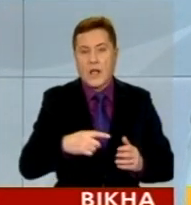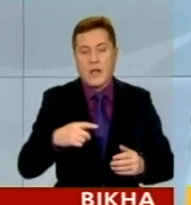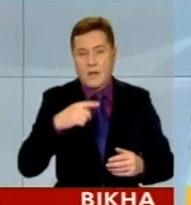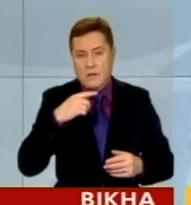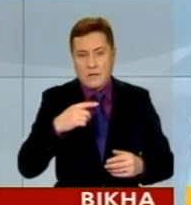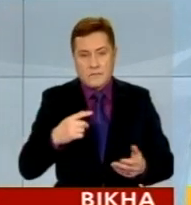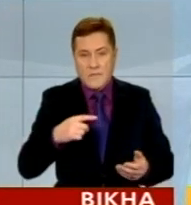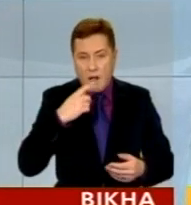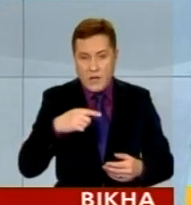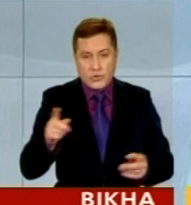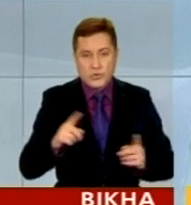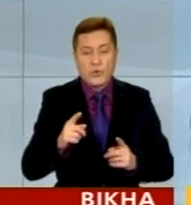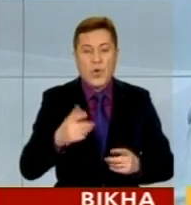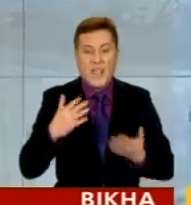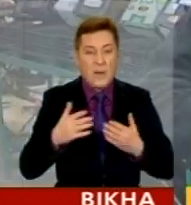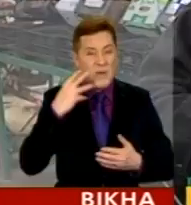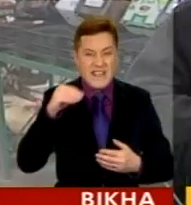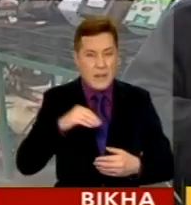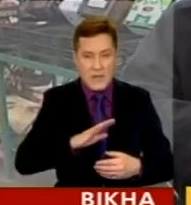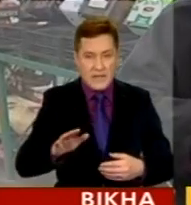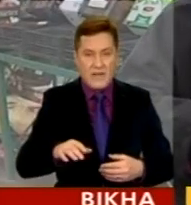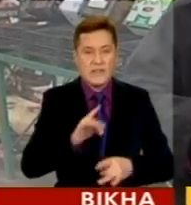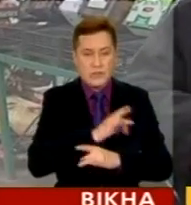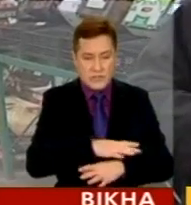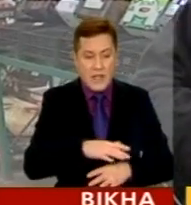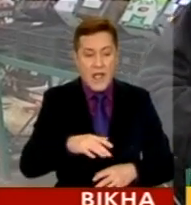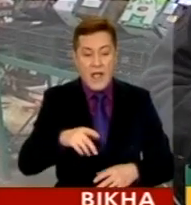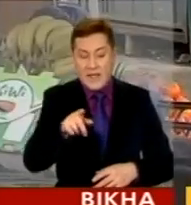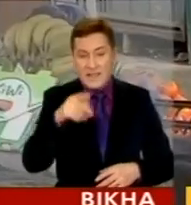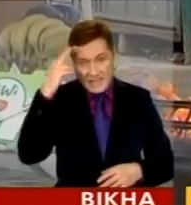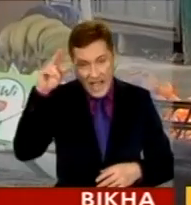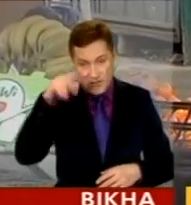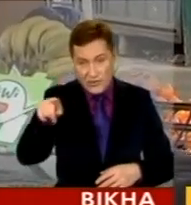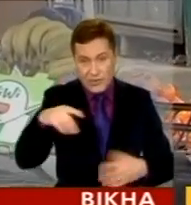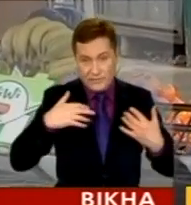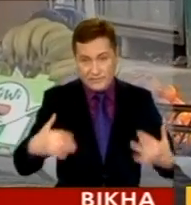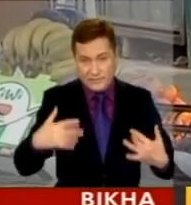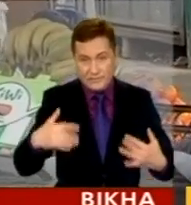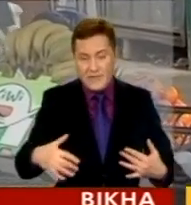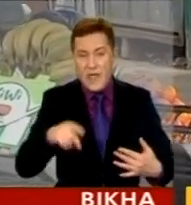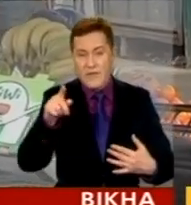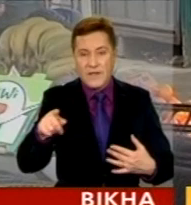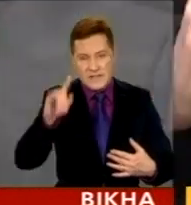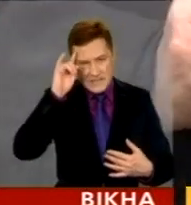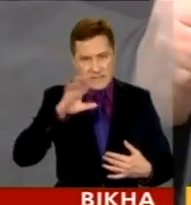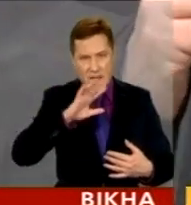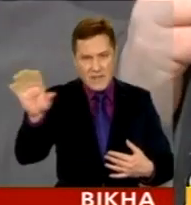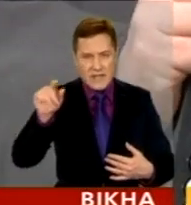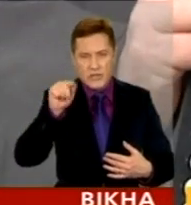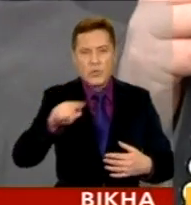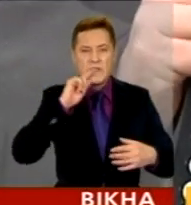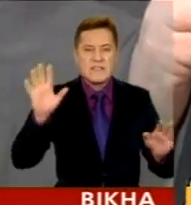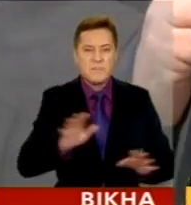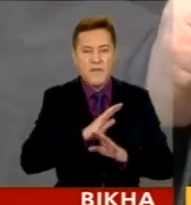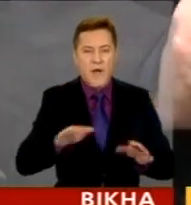давно збанкрутіли б. Дядько Михайло на базарчику прикордонного міста Могилева-Подільського – знаменитість. Він тут